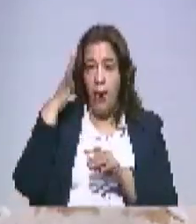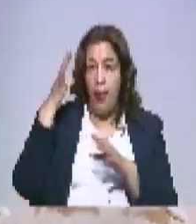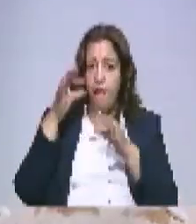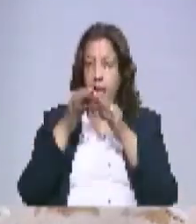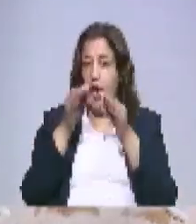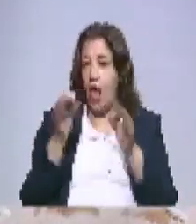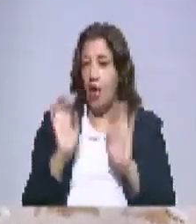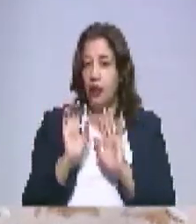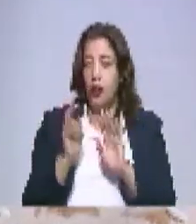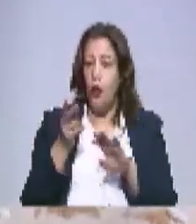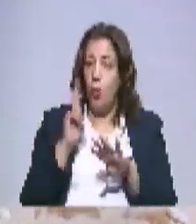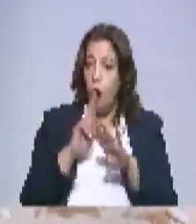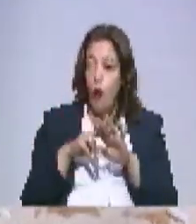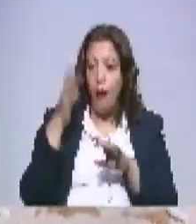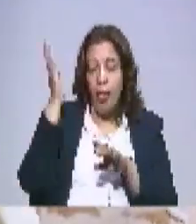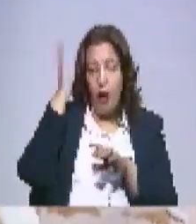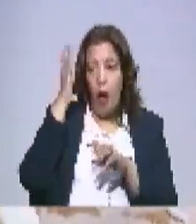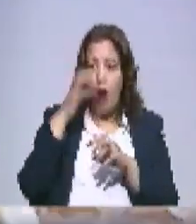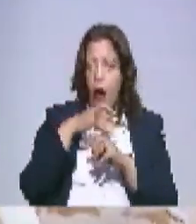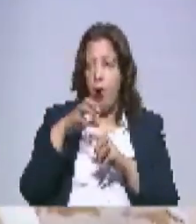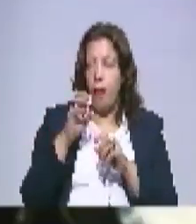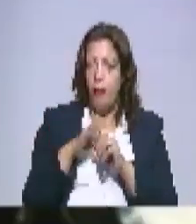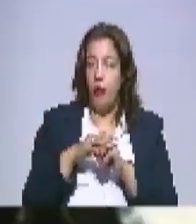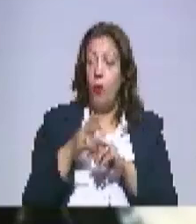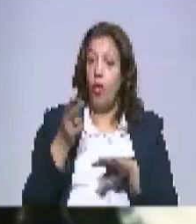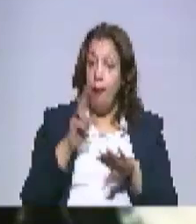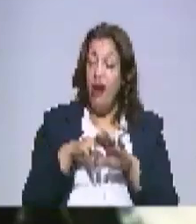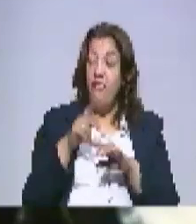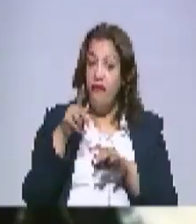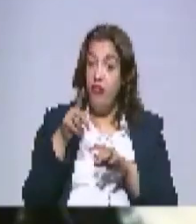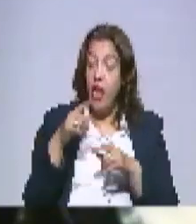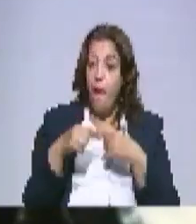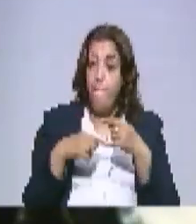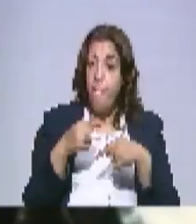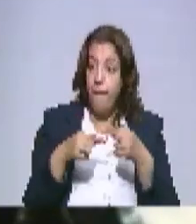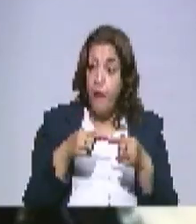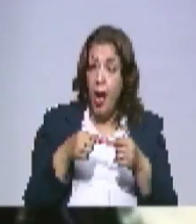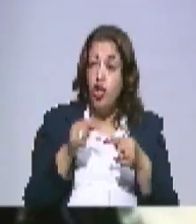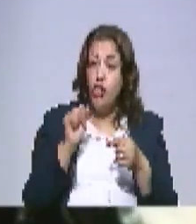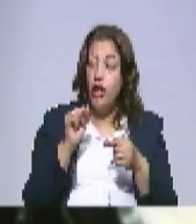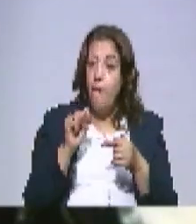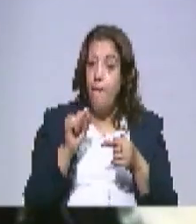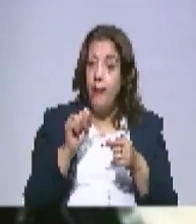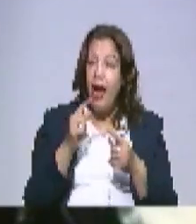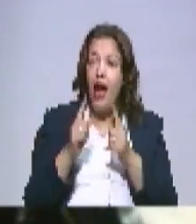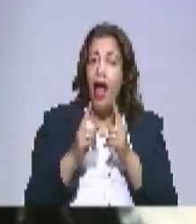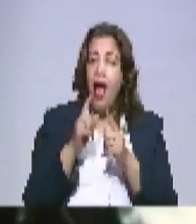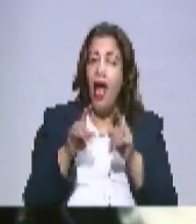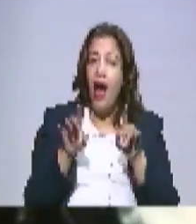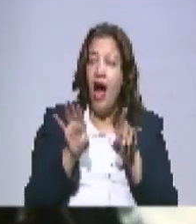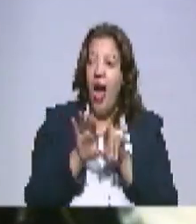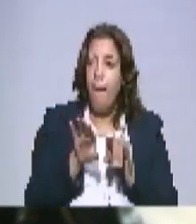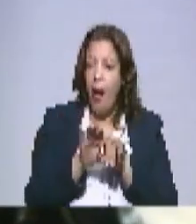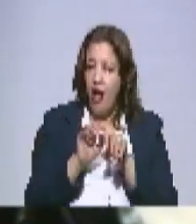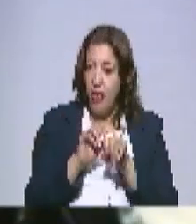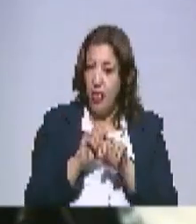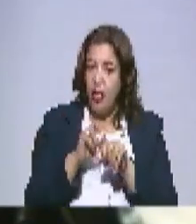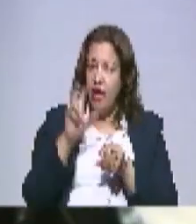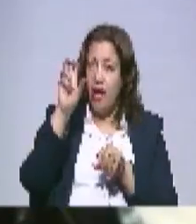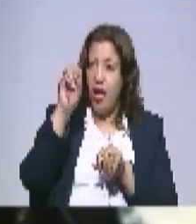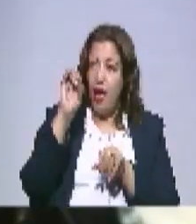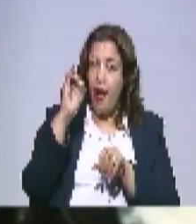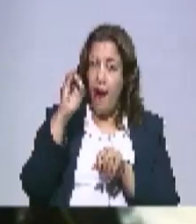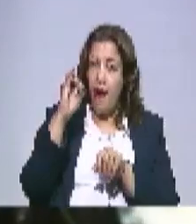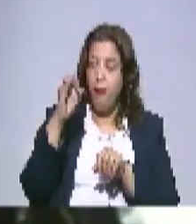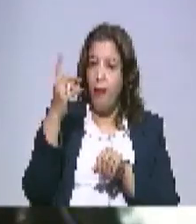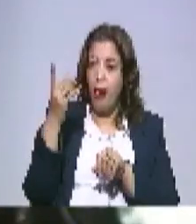كنت بتتكلم عن محشي الفريك قبل كده. محشي فريك، وهنعمله محشي صينية يعني، مش هنعمله زي ما هو بنقعد نلف بقى ونقعد نعمل